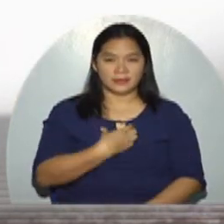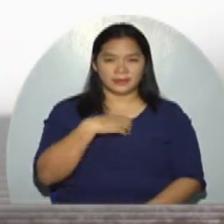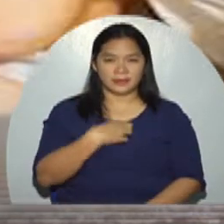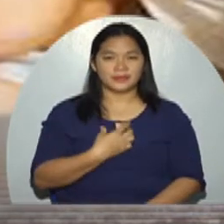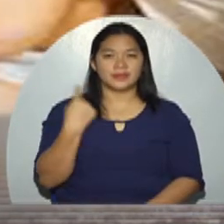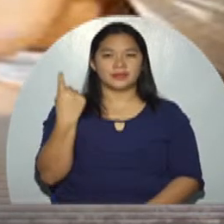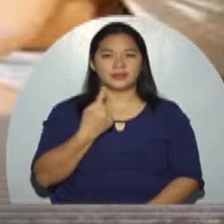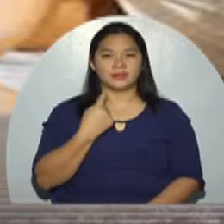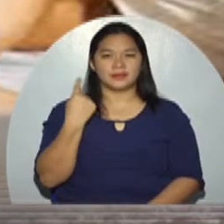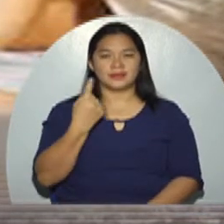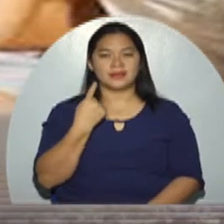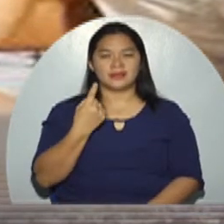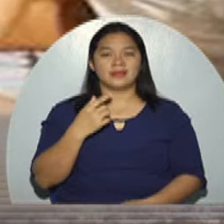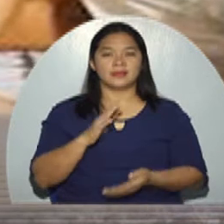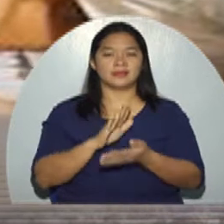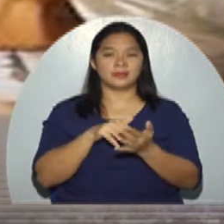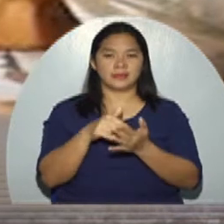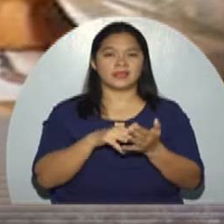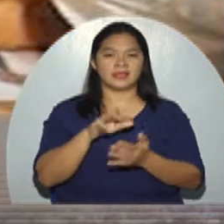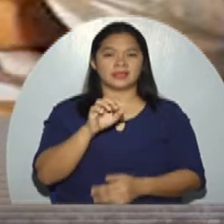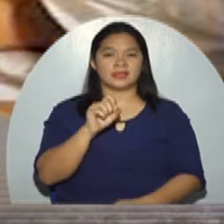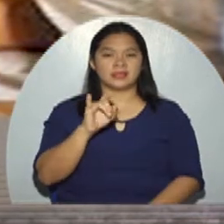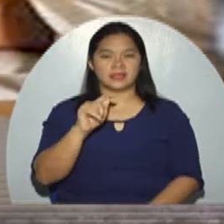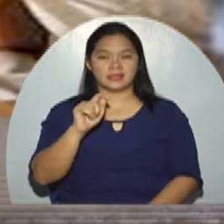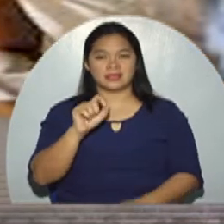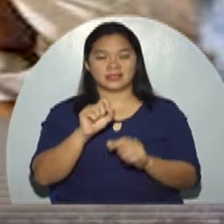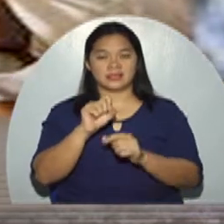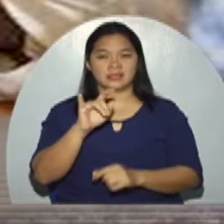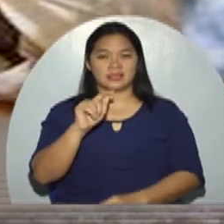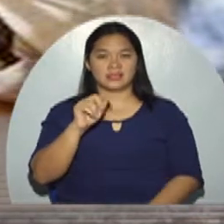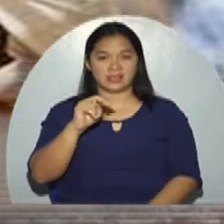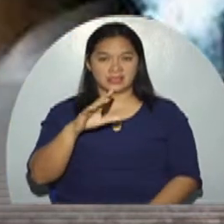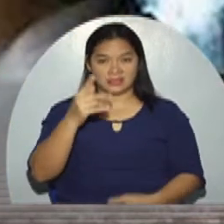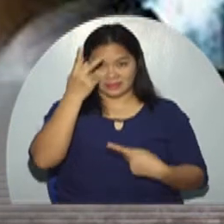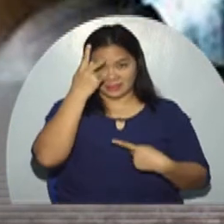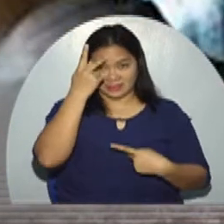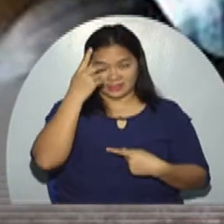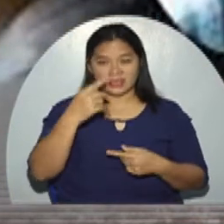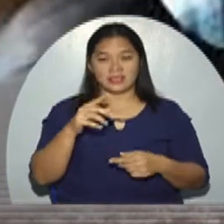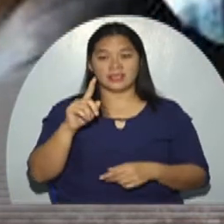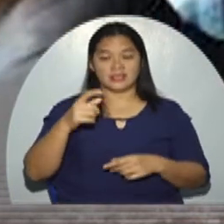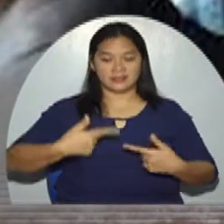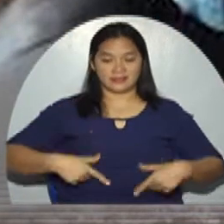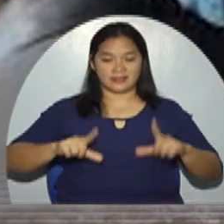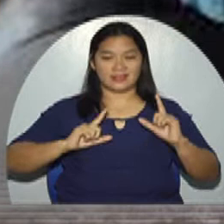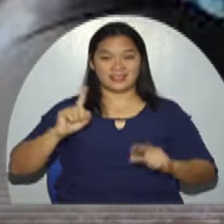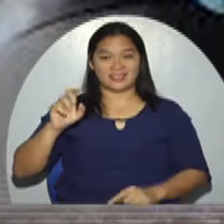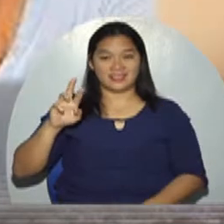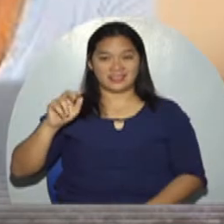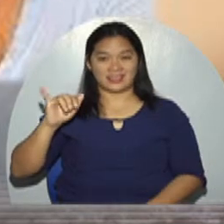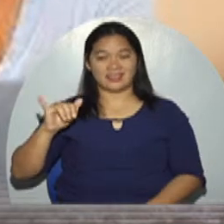ubo, kadalasan din ay humihina ang resistensya ng pasyente. Maliban sa x-ray sa